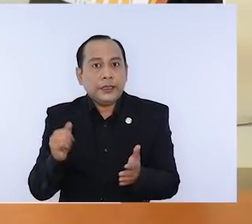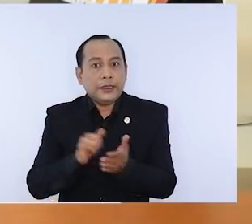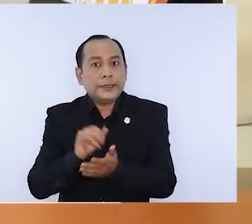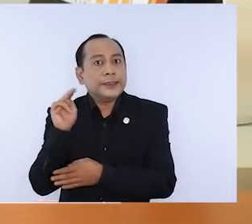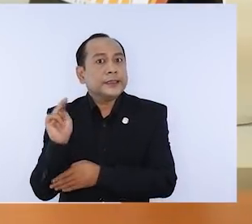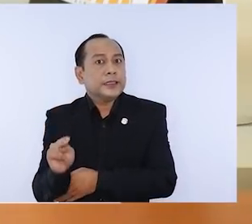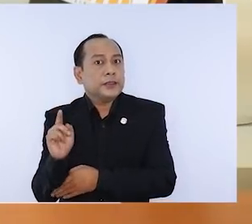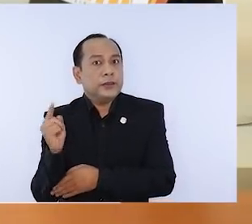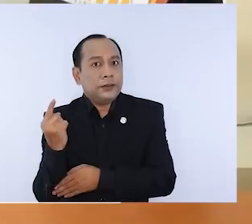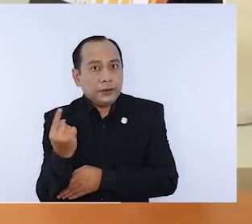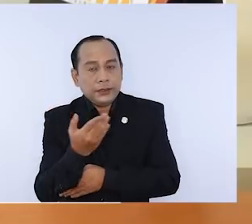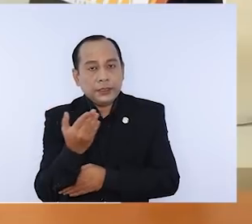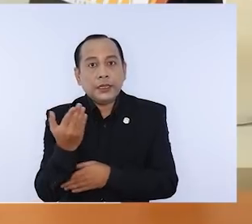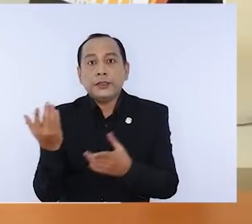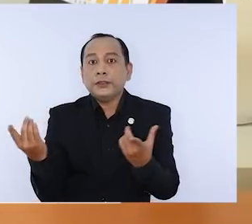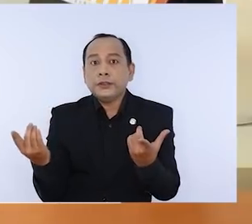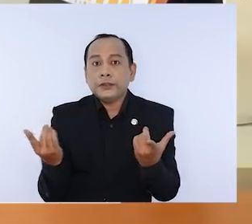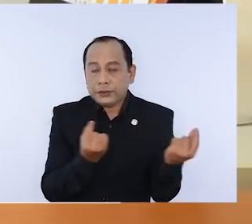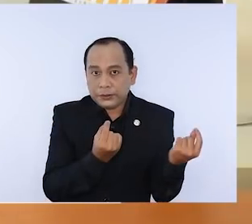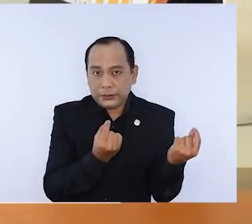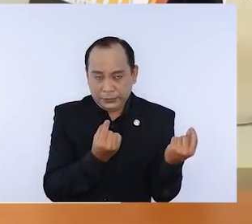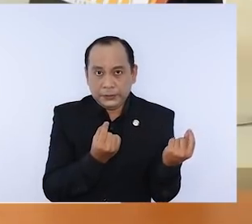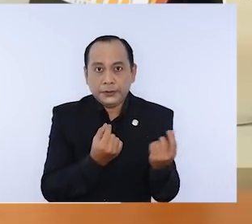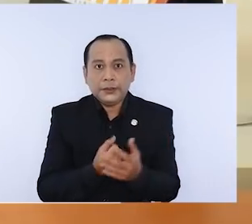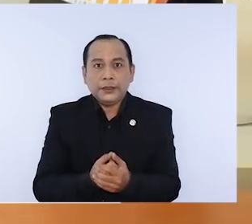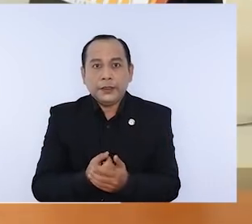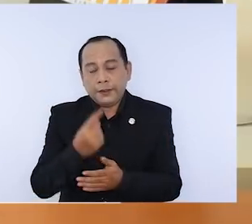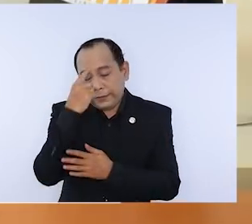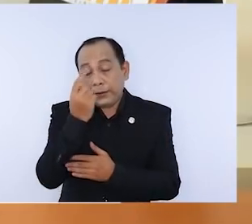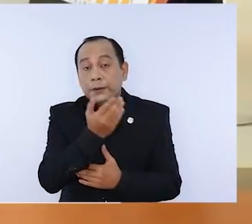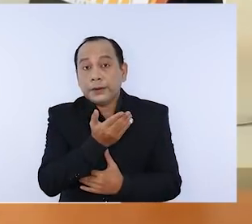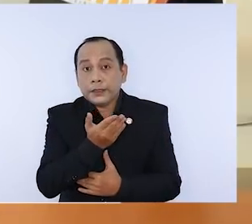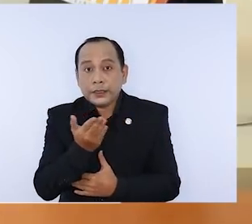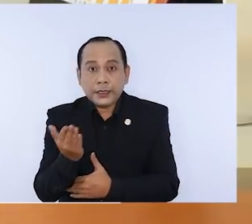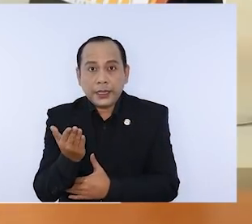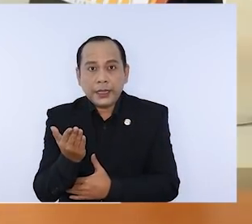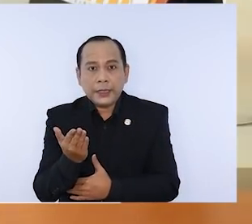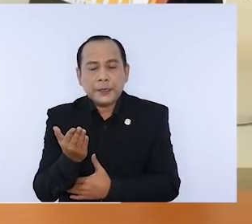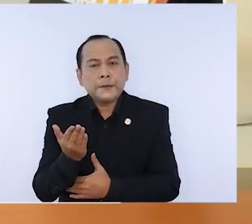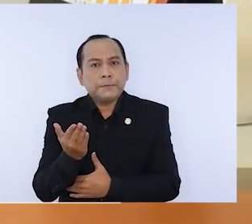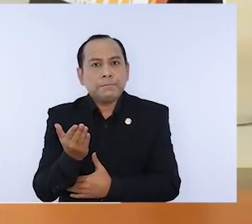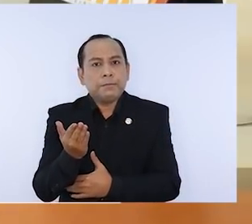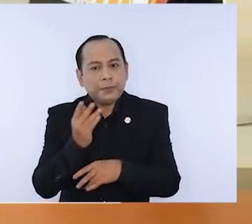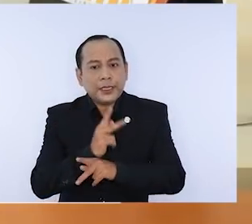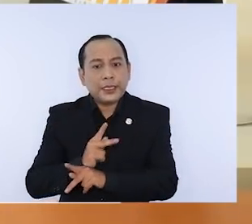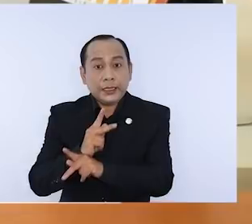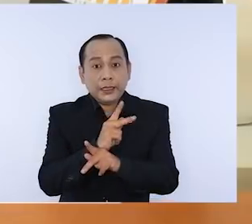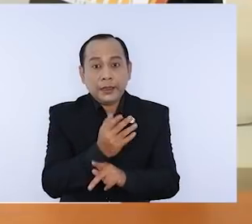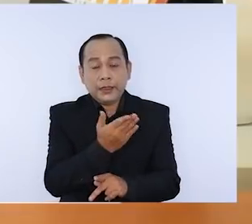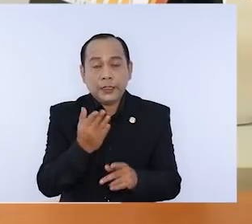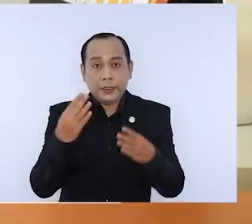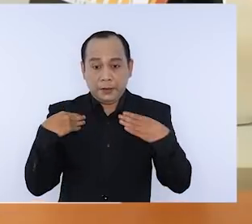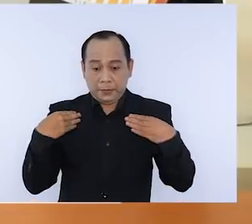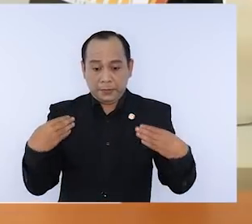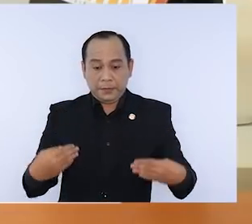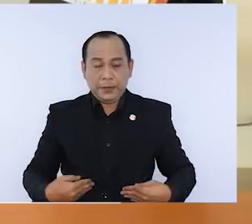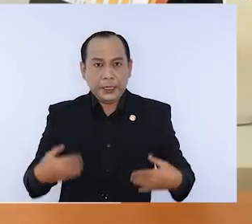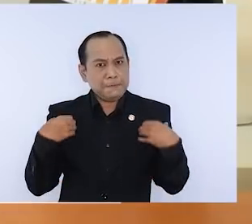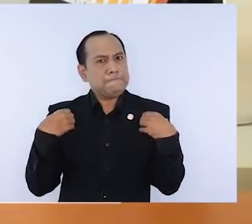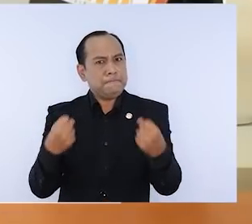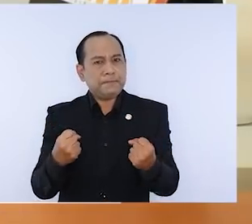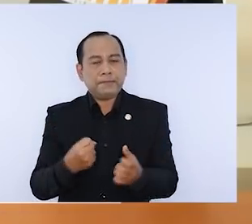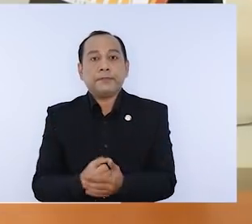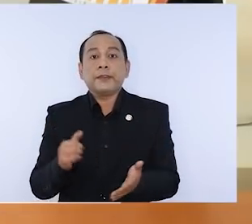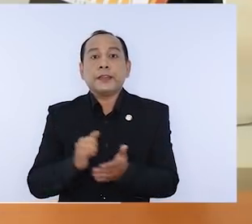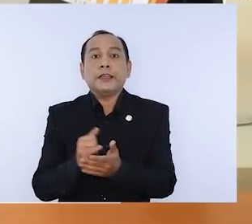kailangan lamang ay isagawa po natin ito para lang sa gayon ay maingatan natin ang ating mga katawang laman na